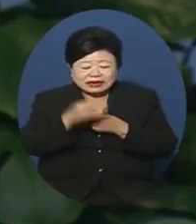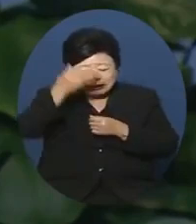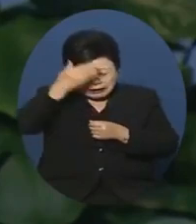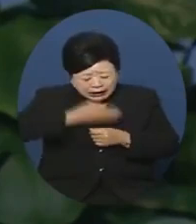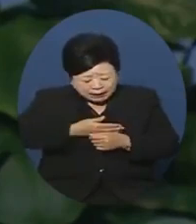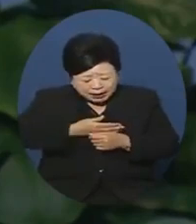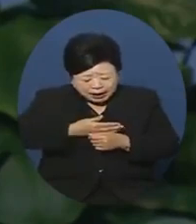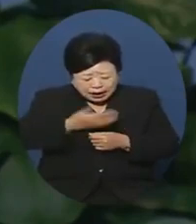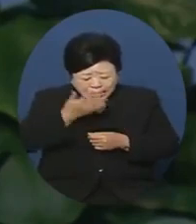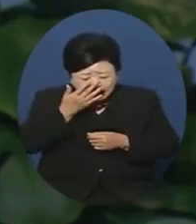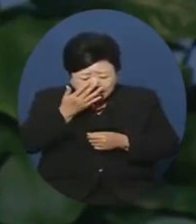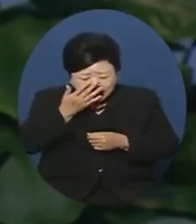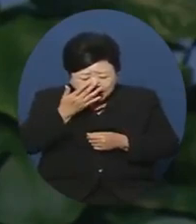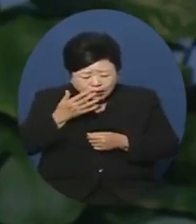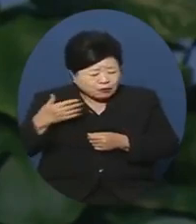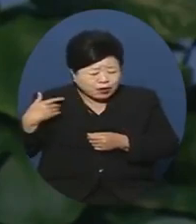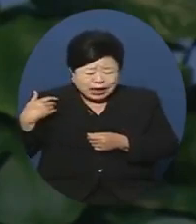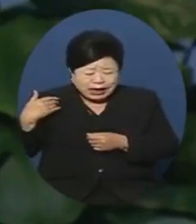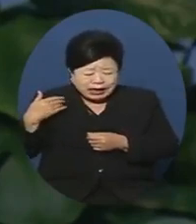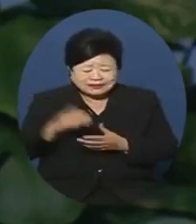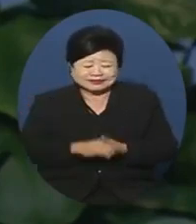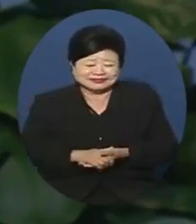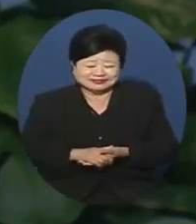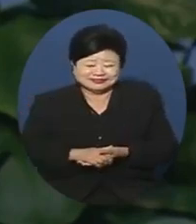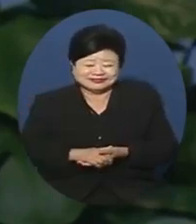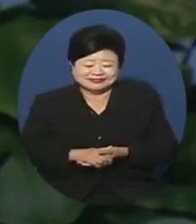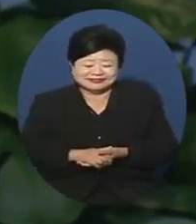깜깜입니다. 알 수가 없습니다.